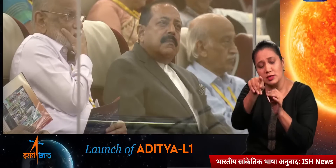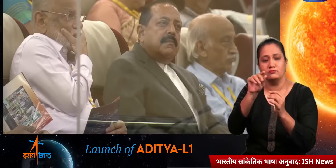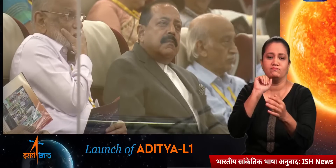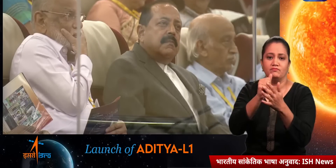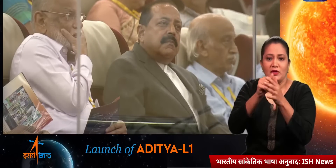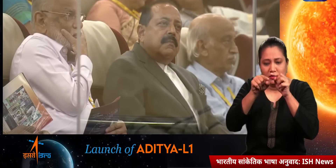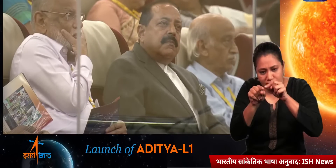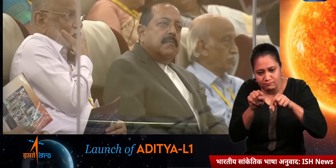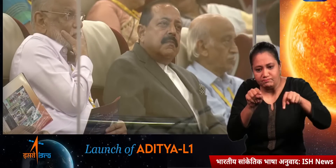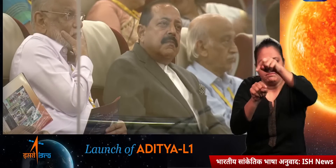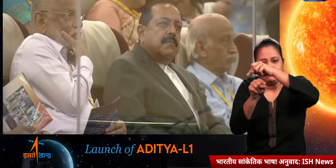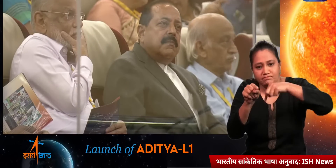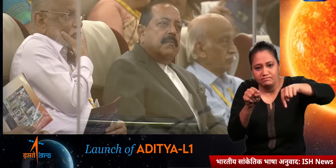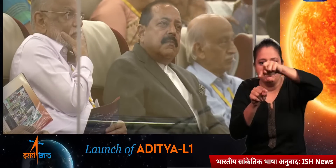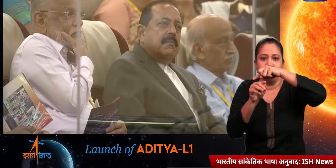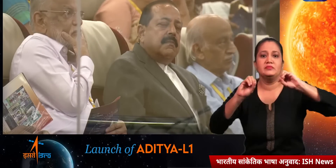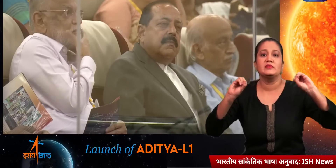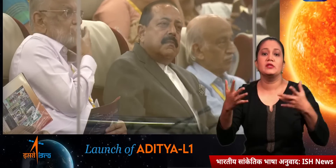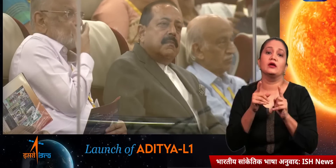परिक्रमा करना शुरू कर देगा